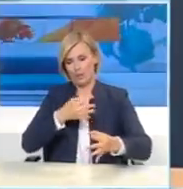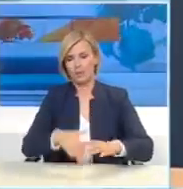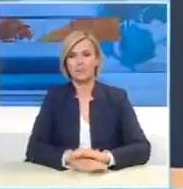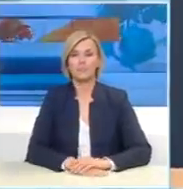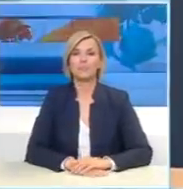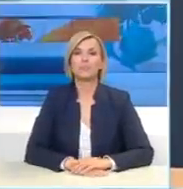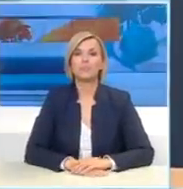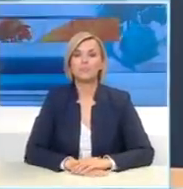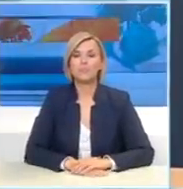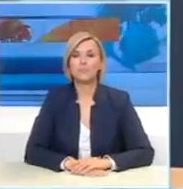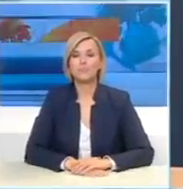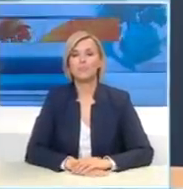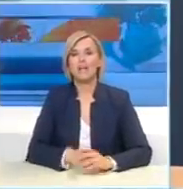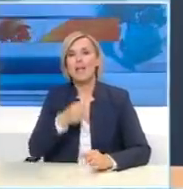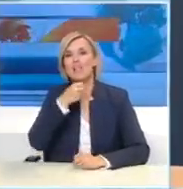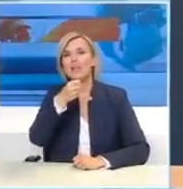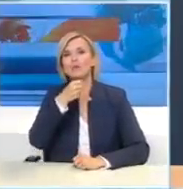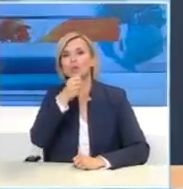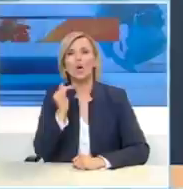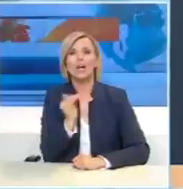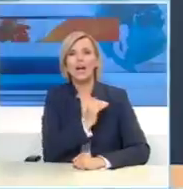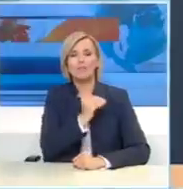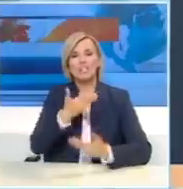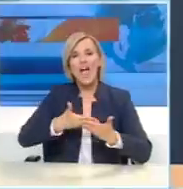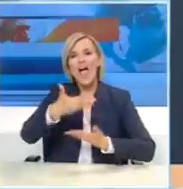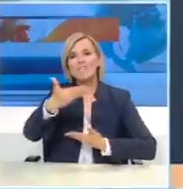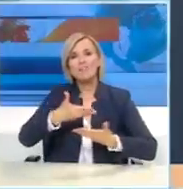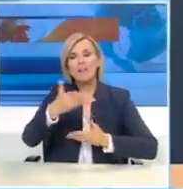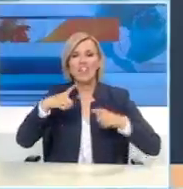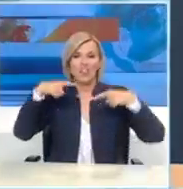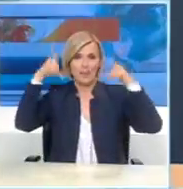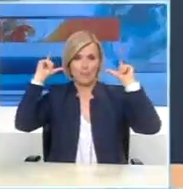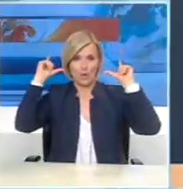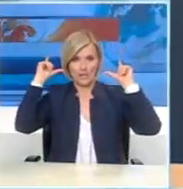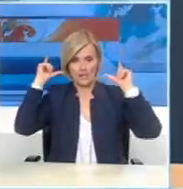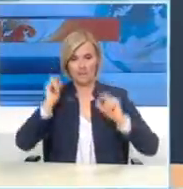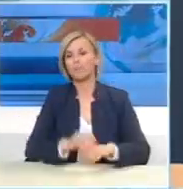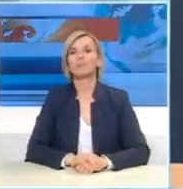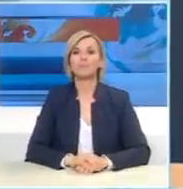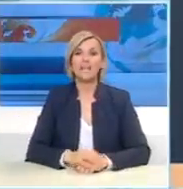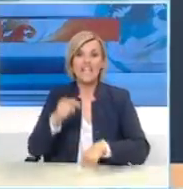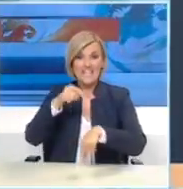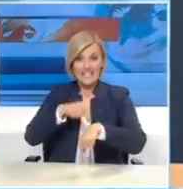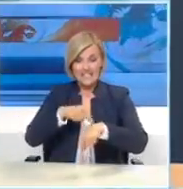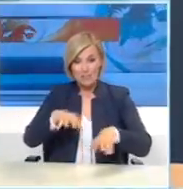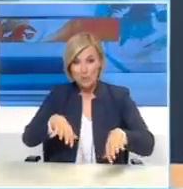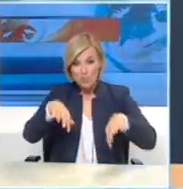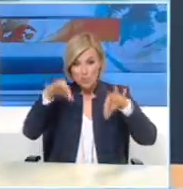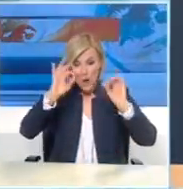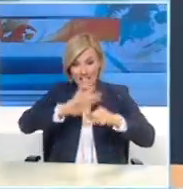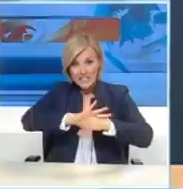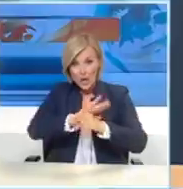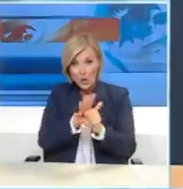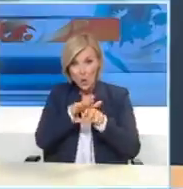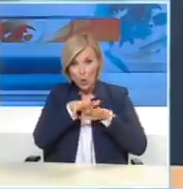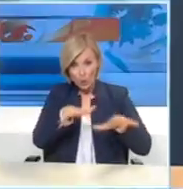Η κυρία μιλά από την εφημερίδα Δημοκρατία. Κύριε καθηγητά, από την έναρξη της υγειονομικής κρίσης, η Εθνική